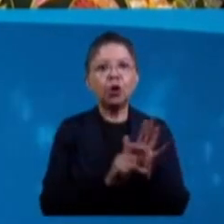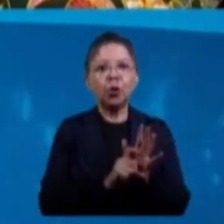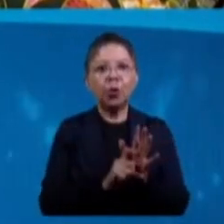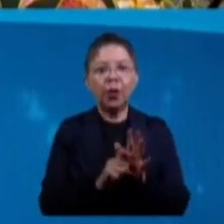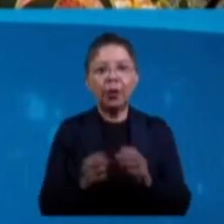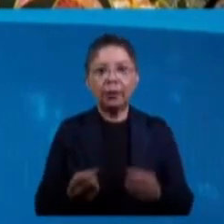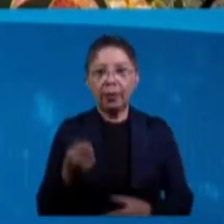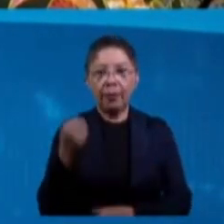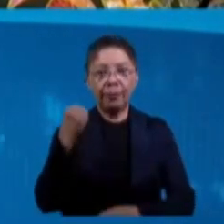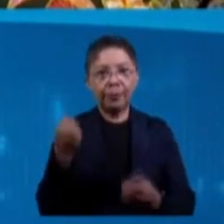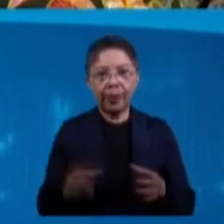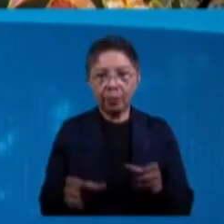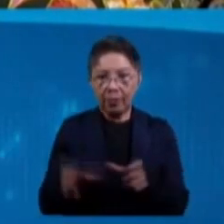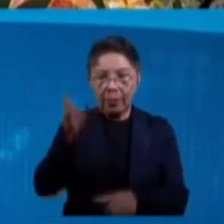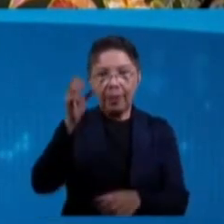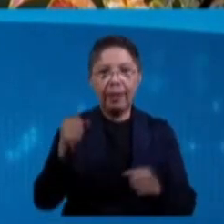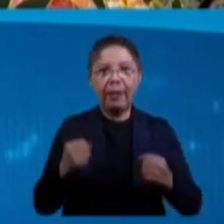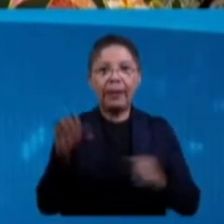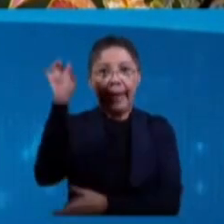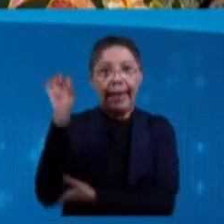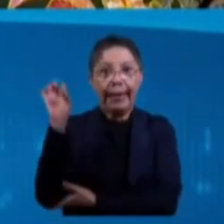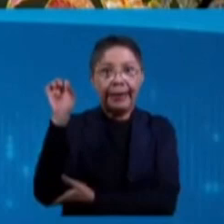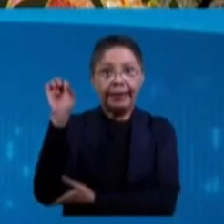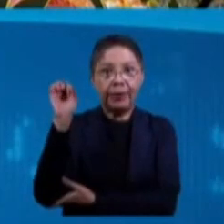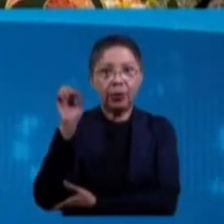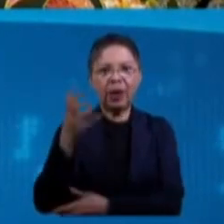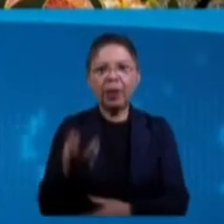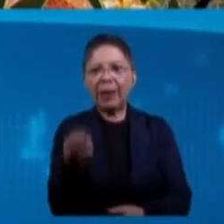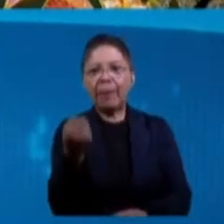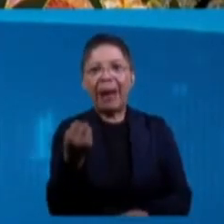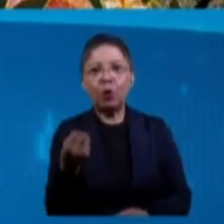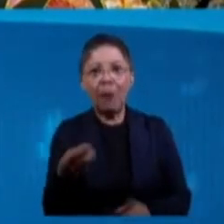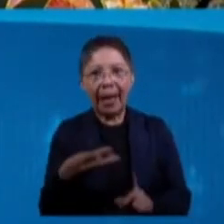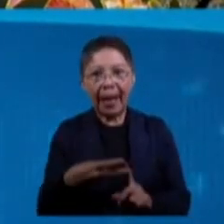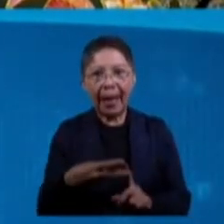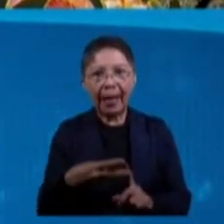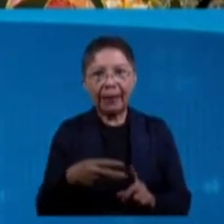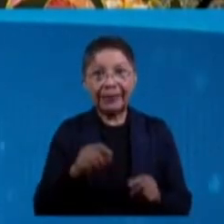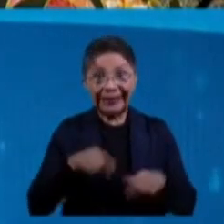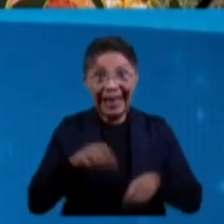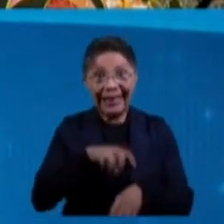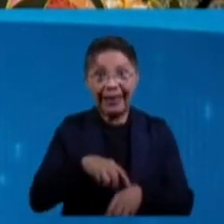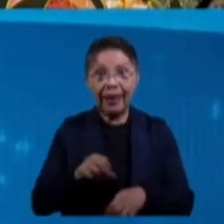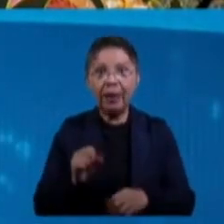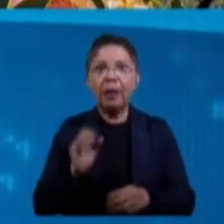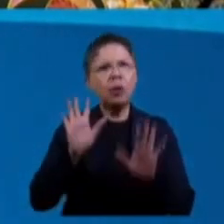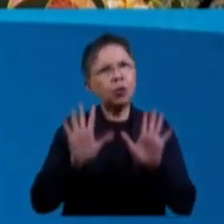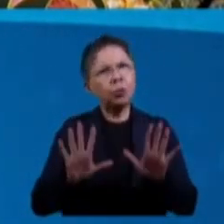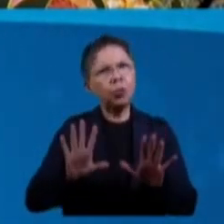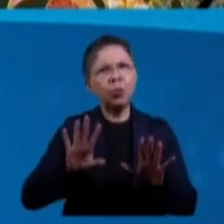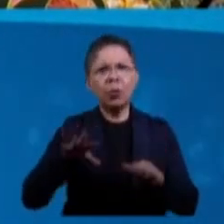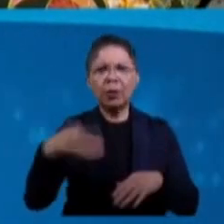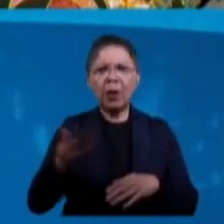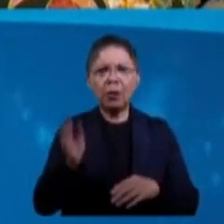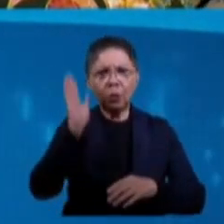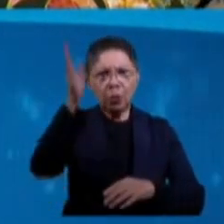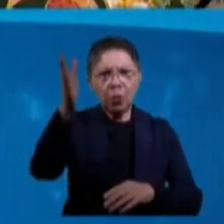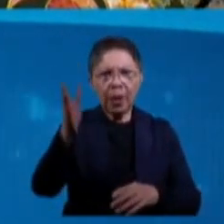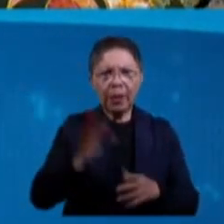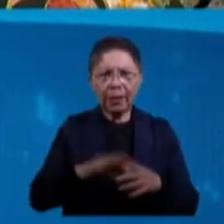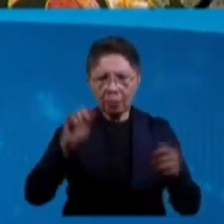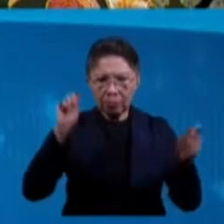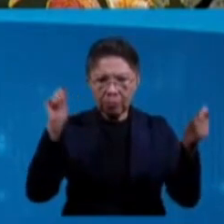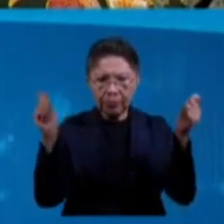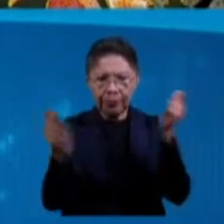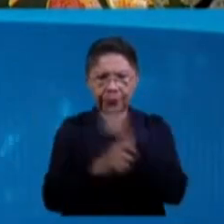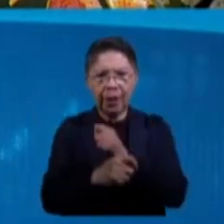power plant itu kita masih 60% menggunakan batu bara. Nah, ke depan dalam 10 tahun 2030 kita harus konversi